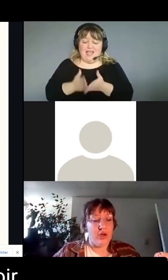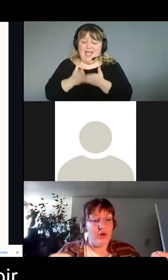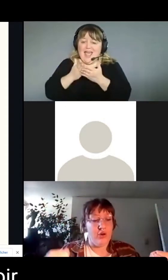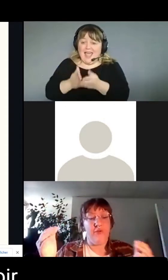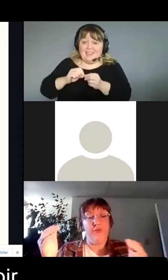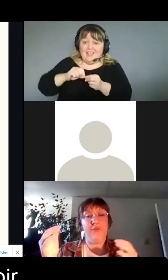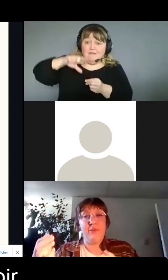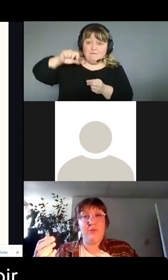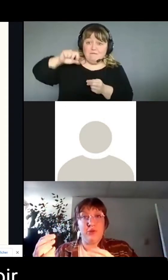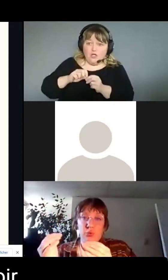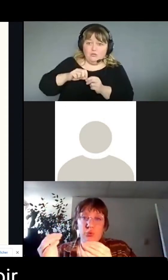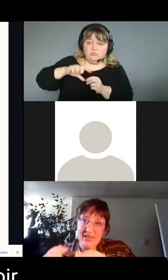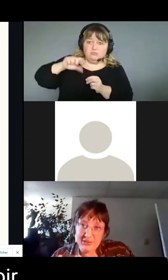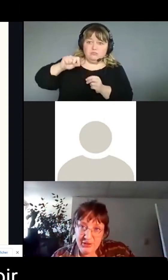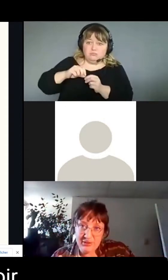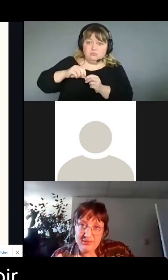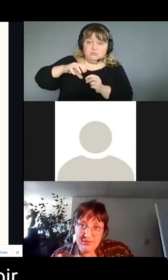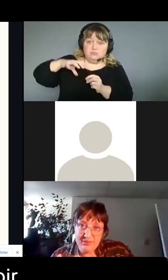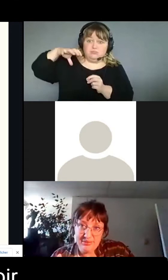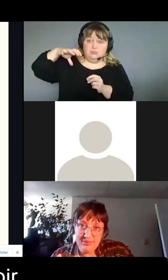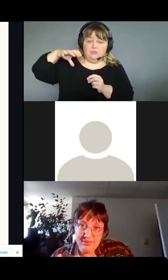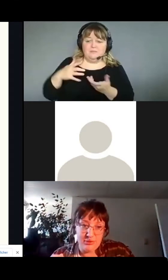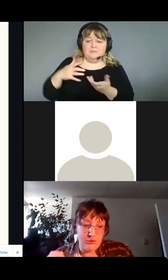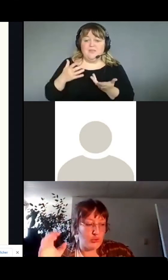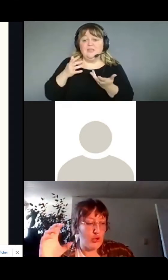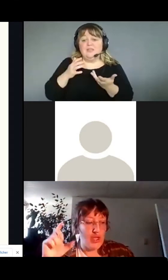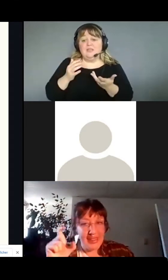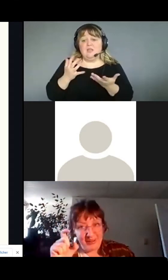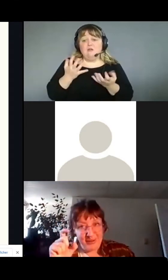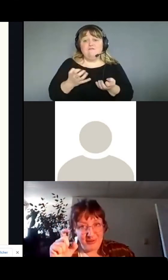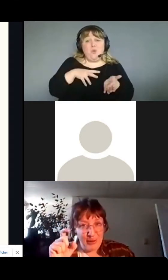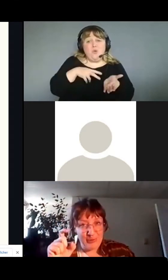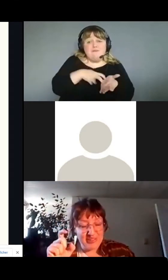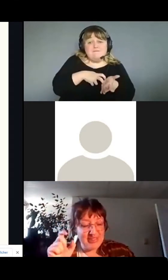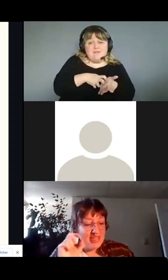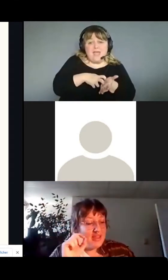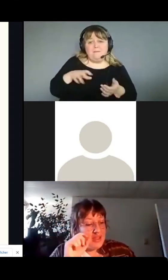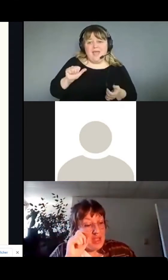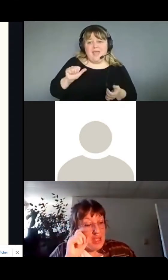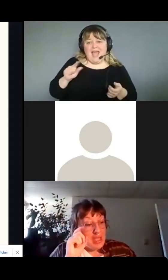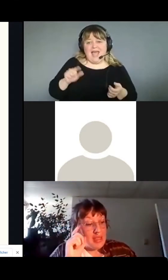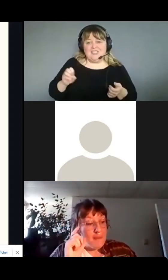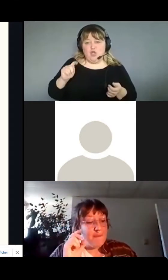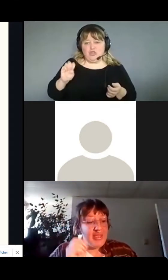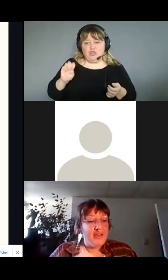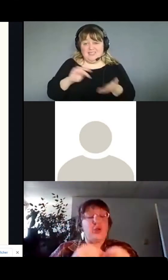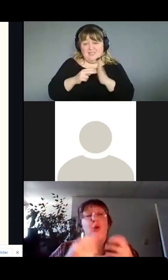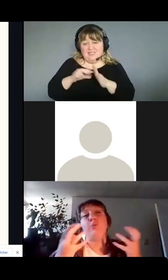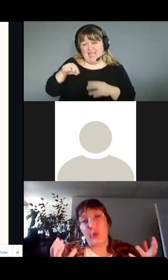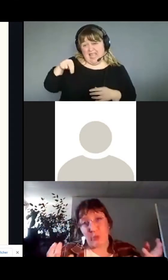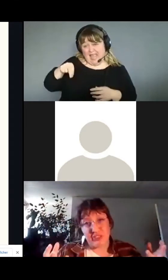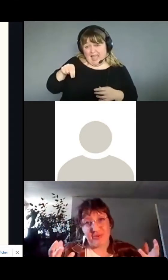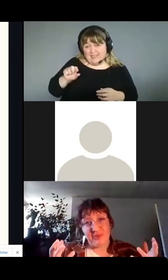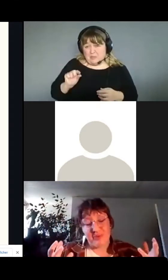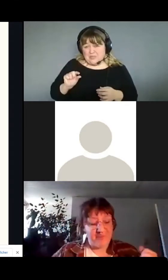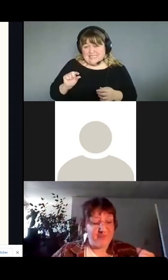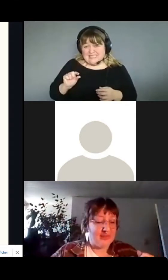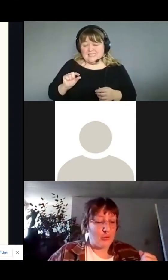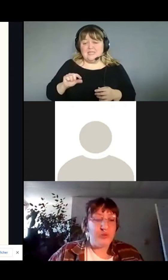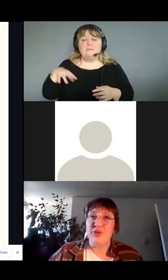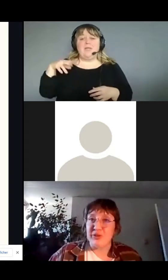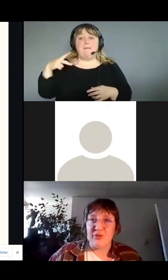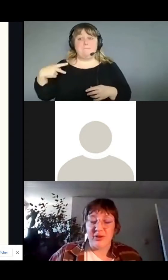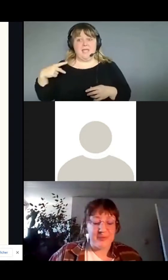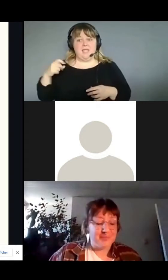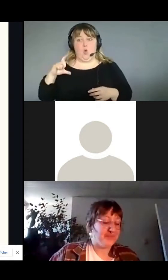d'avoir un faible taux d'azote. Donc, N sera petit et P sera un plus gros chiffre.